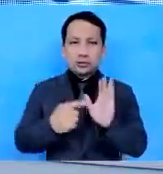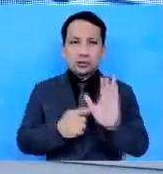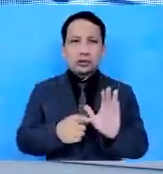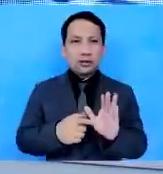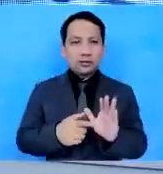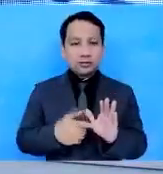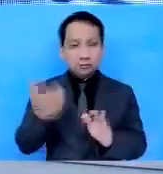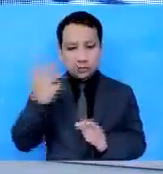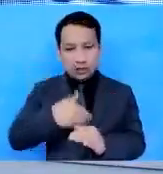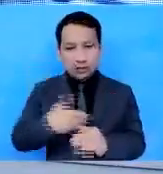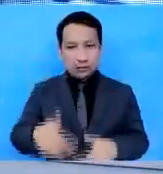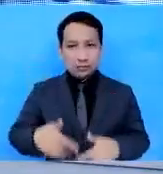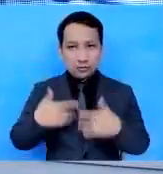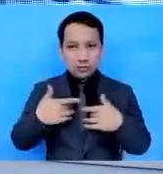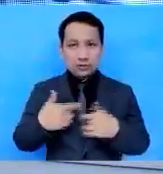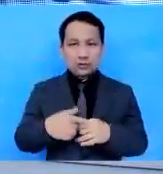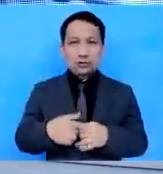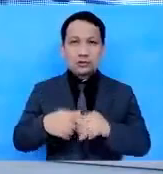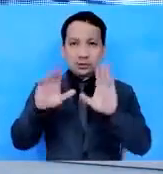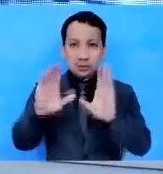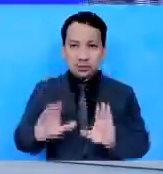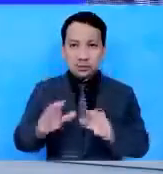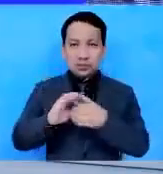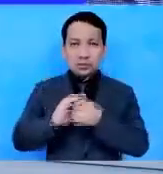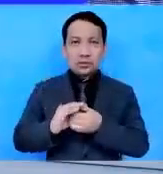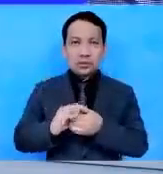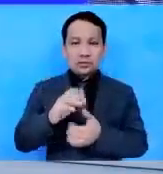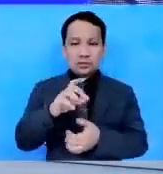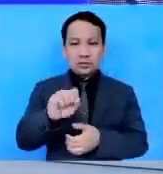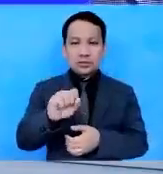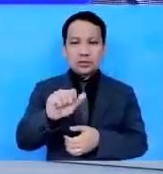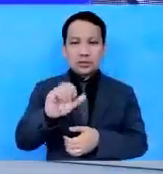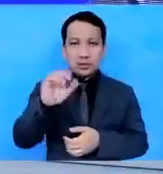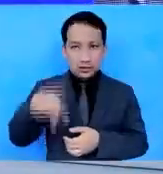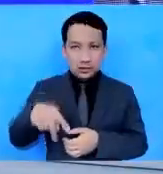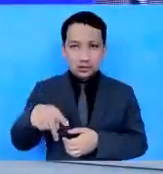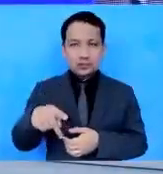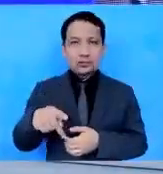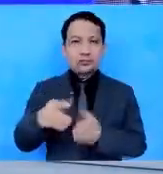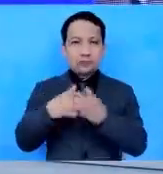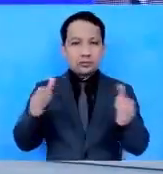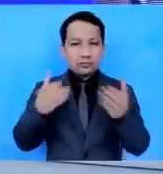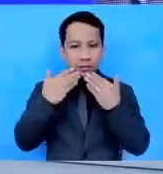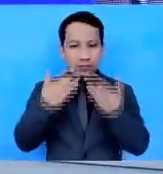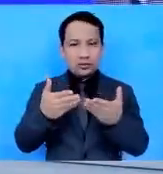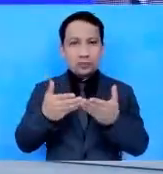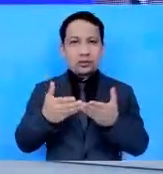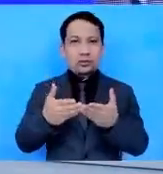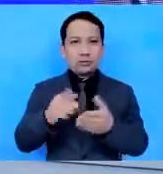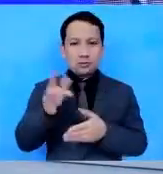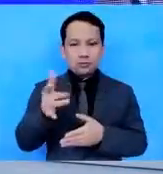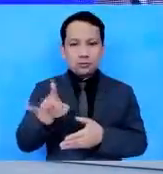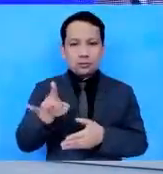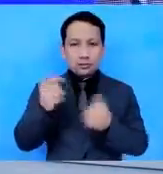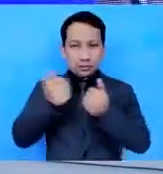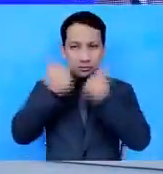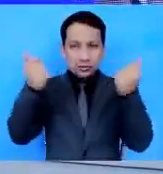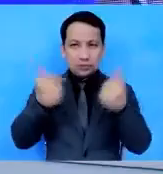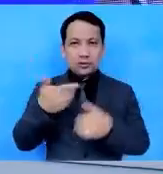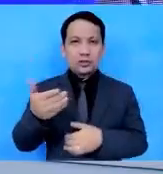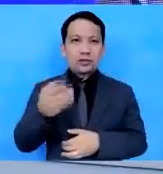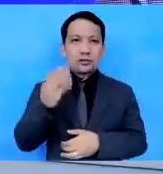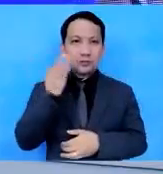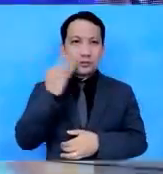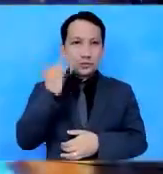Buhay. Ang Sunday afternoon party show namang asap natin to, grateful sa kanilang 28th anniversary. Narito ang report ni